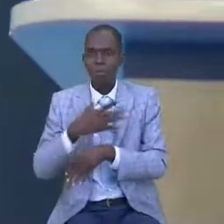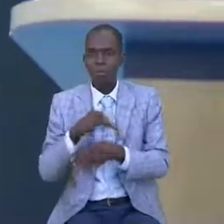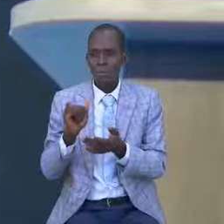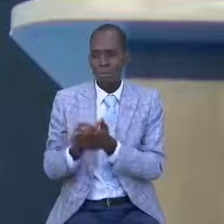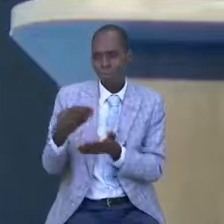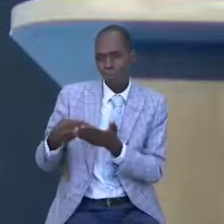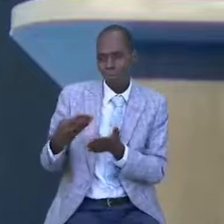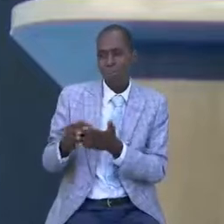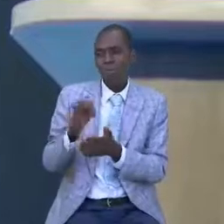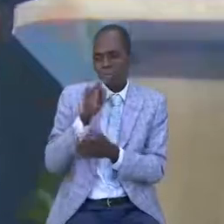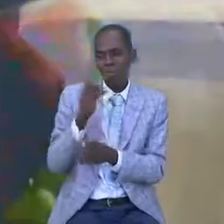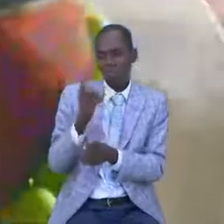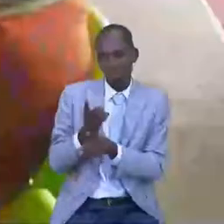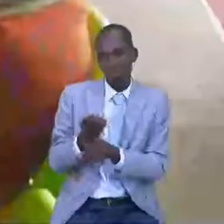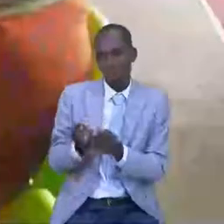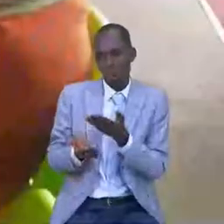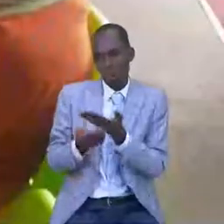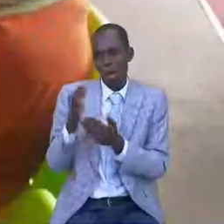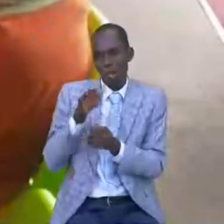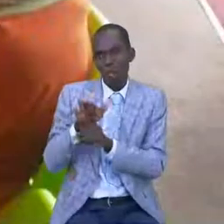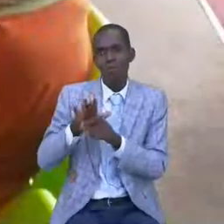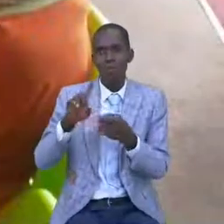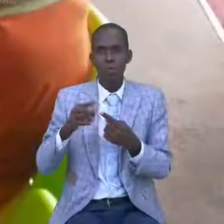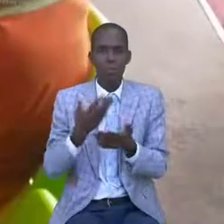pour aller acheter du pain. Et l'argent,